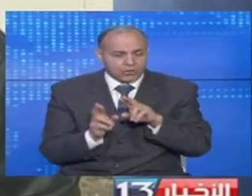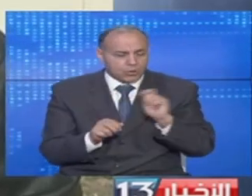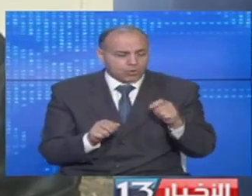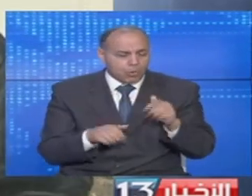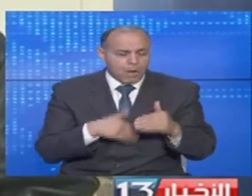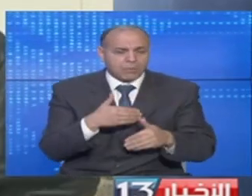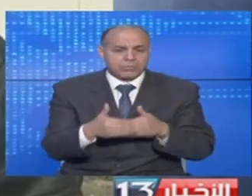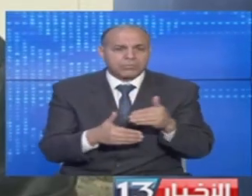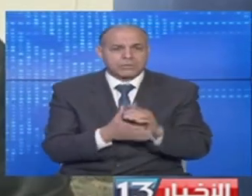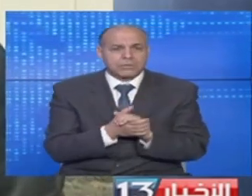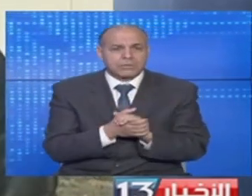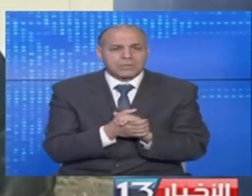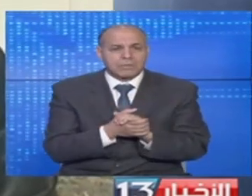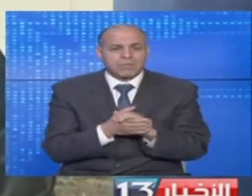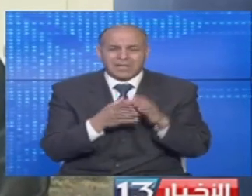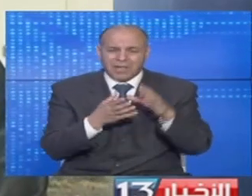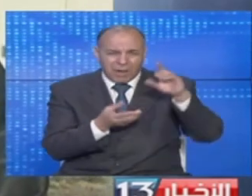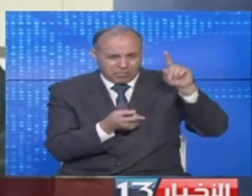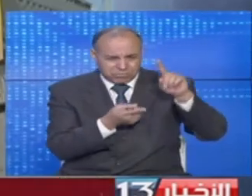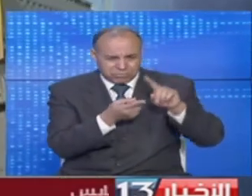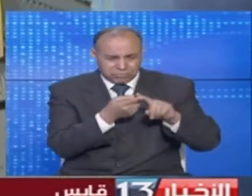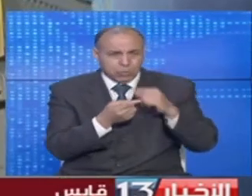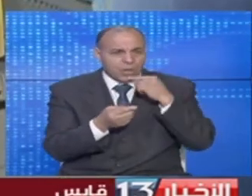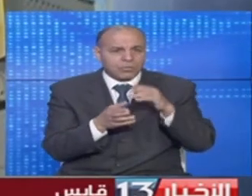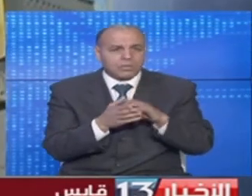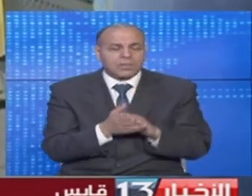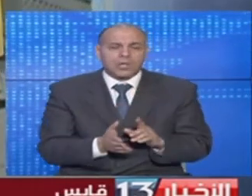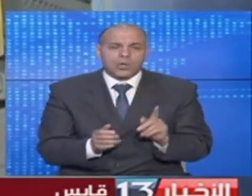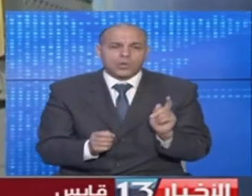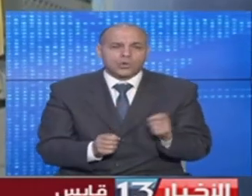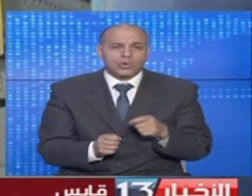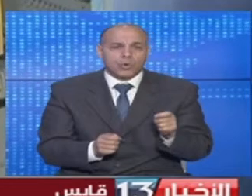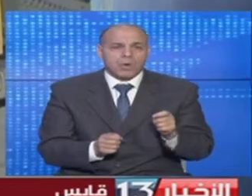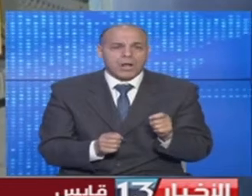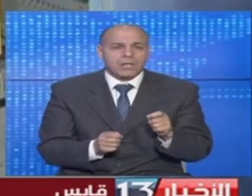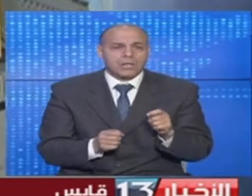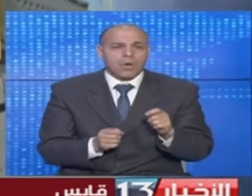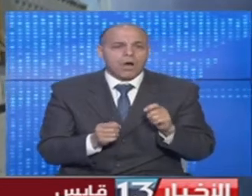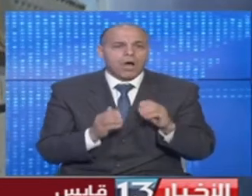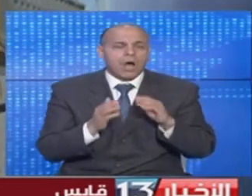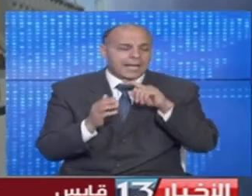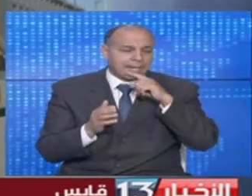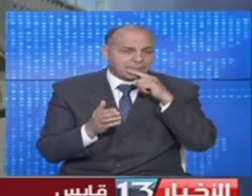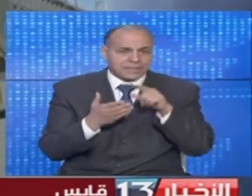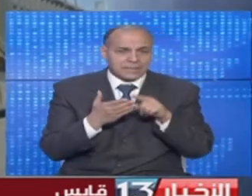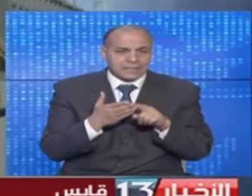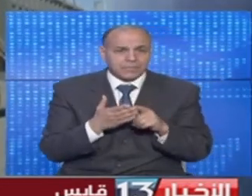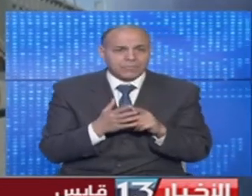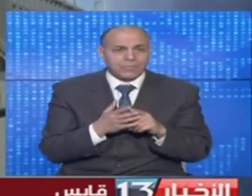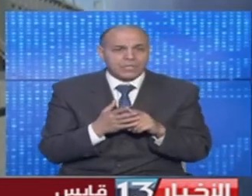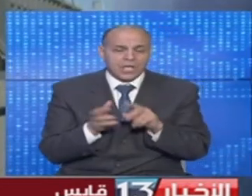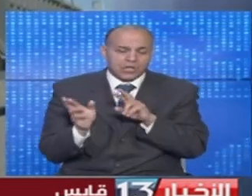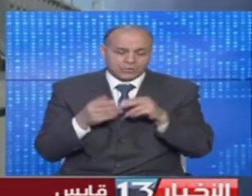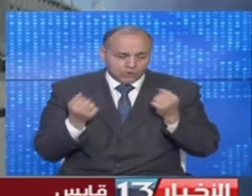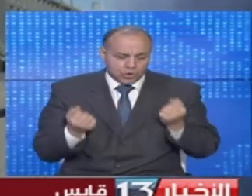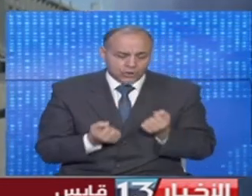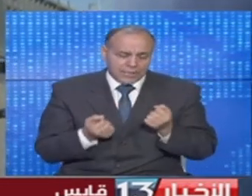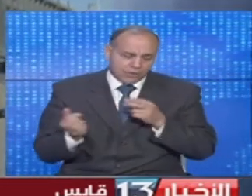عادي وسيقع تلافي النقص هذا في أقرب الأجال. أكيد أكيد برد جابس أكيد كي يرجع